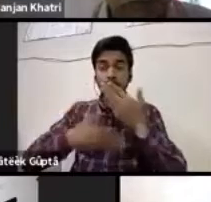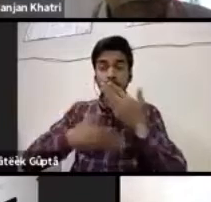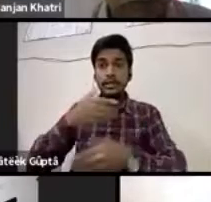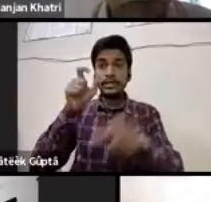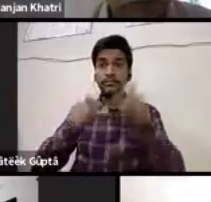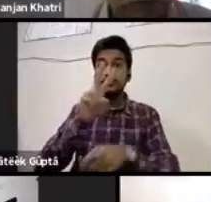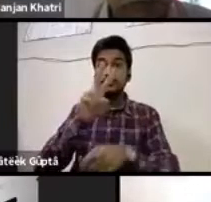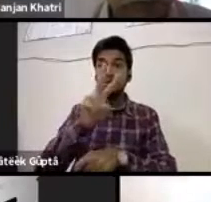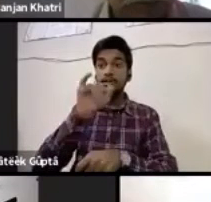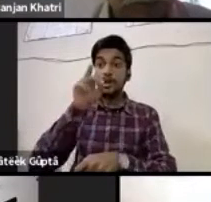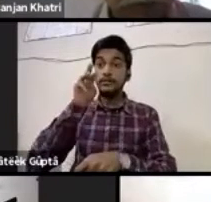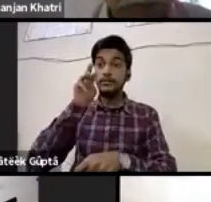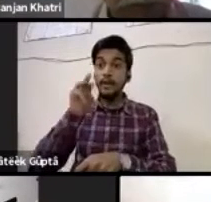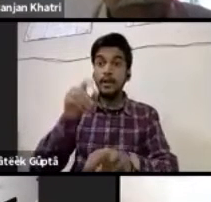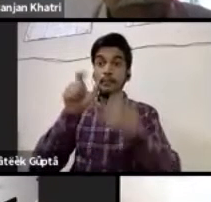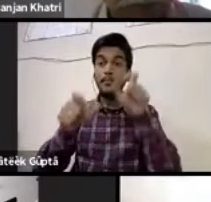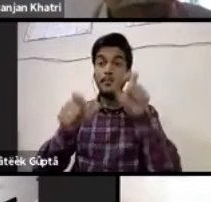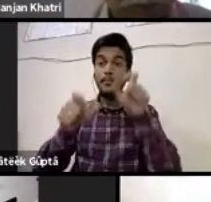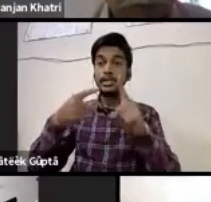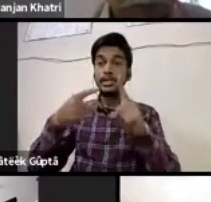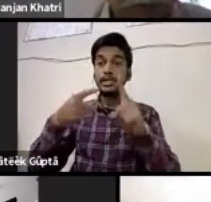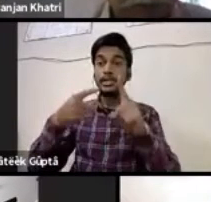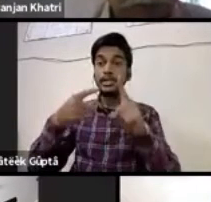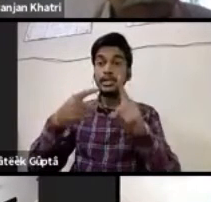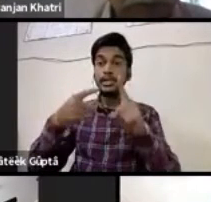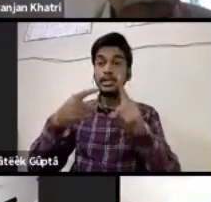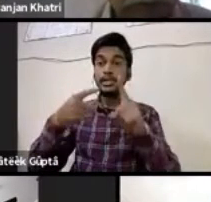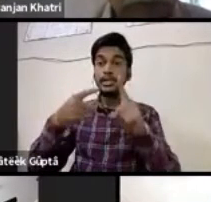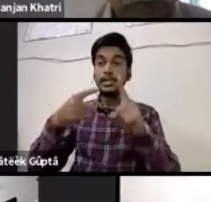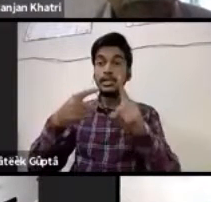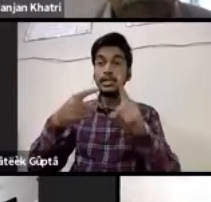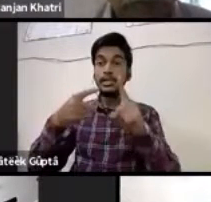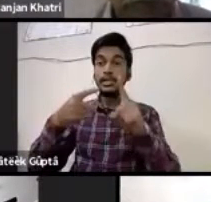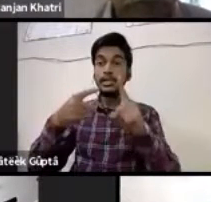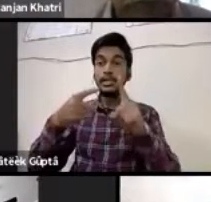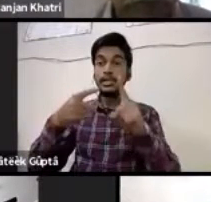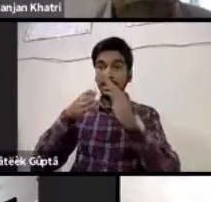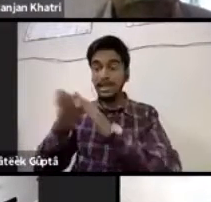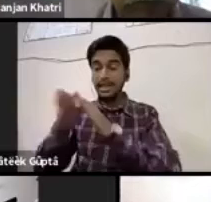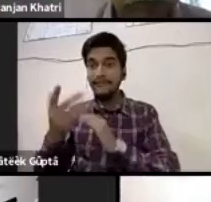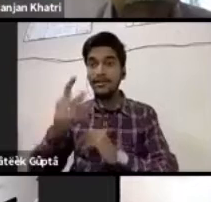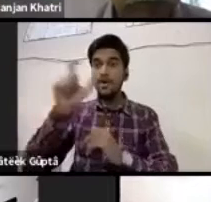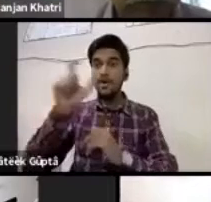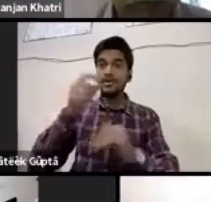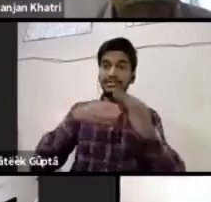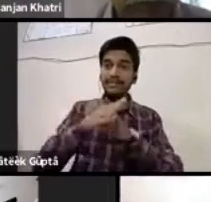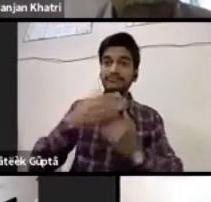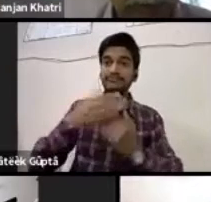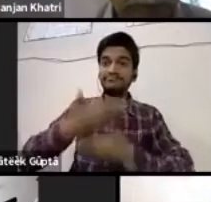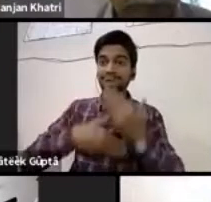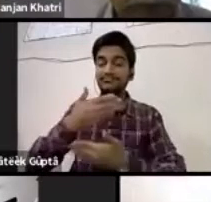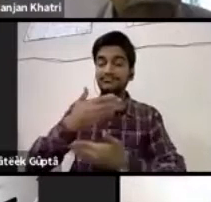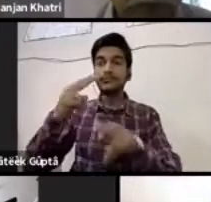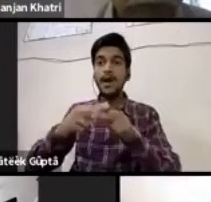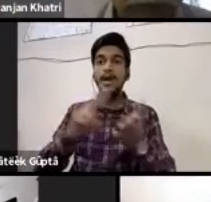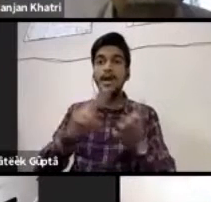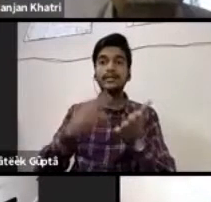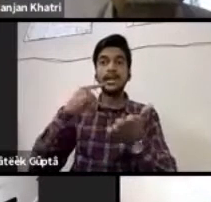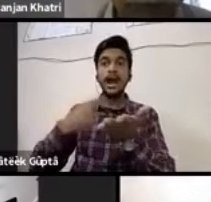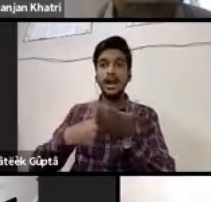in 1,200 schools, including some rural schools. और निरंजन जी जो हैं, he is basically